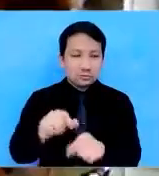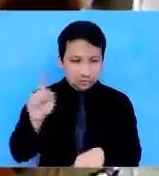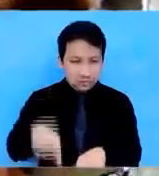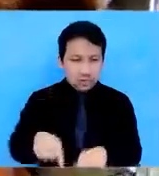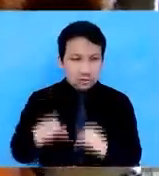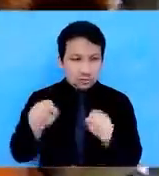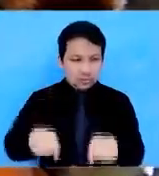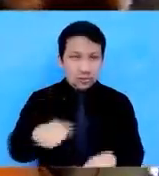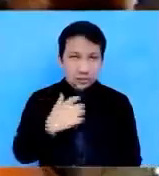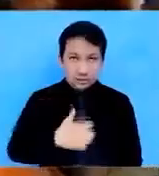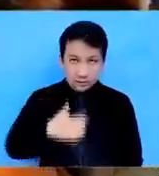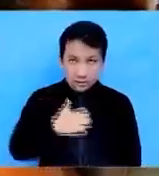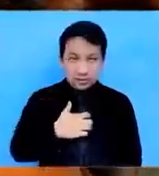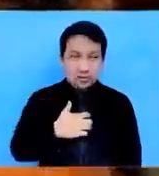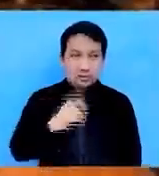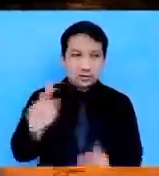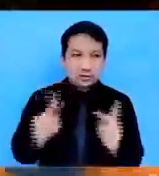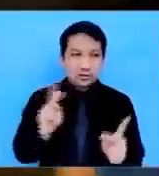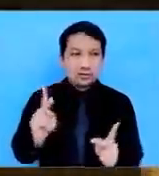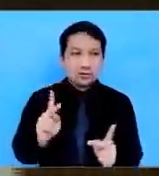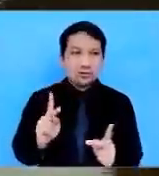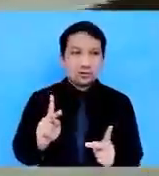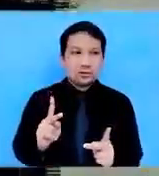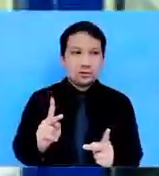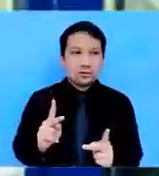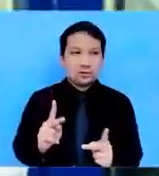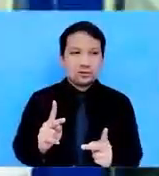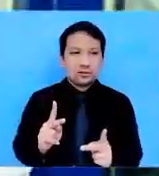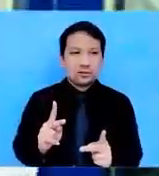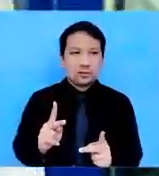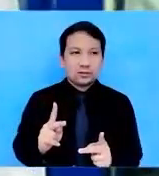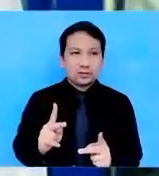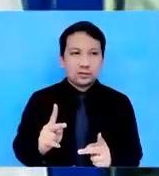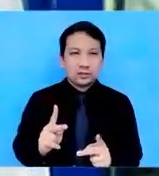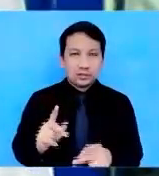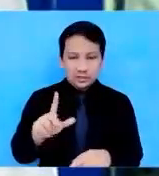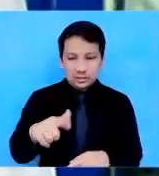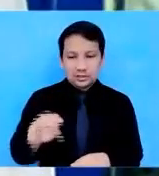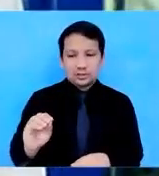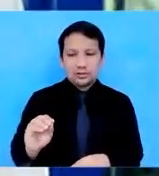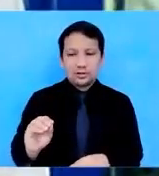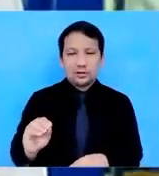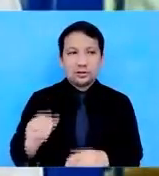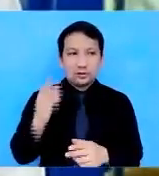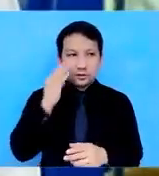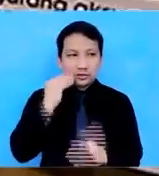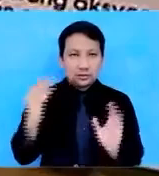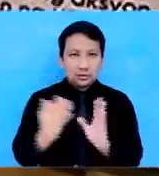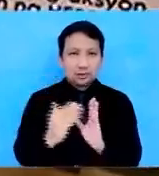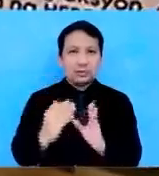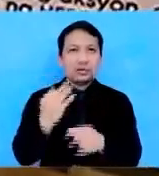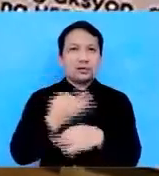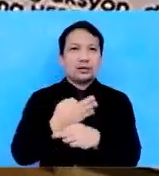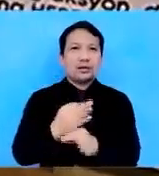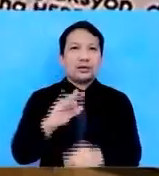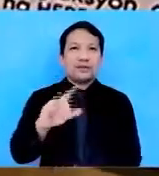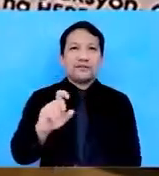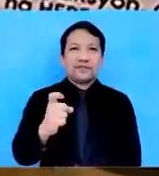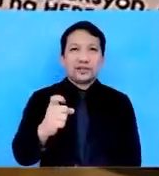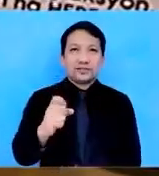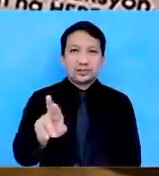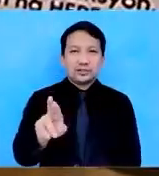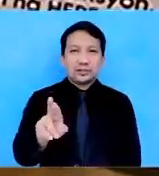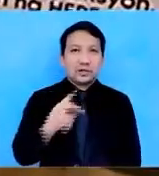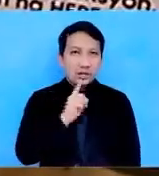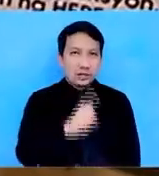ng mga tao po na nagtatransact sa LTO kung meron po silang ma-encounter na fixer. Tiniyak